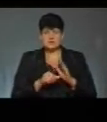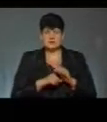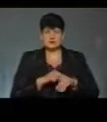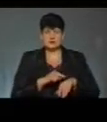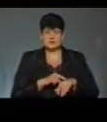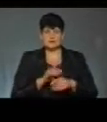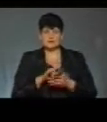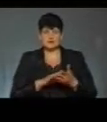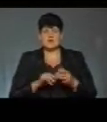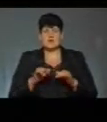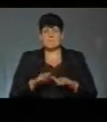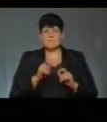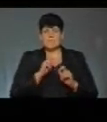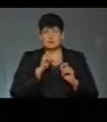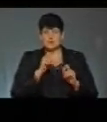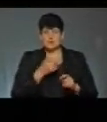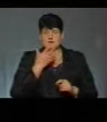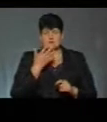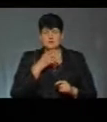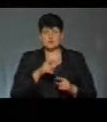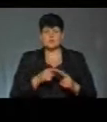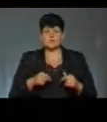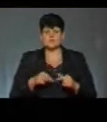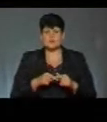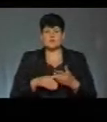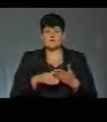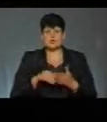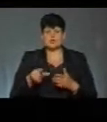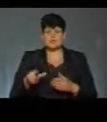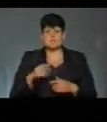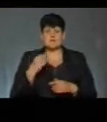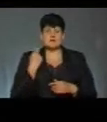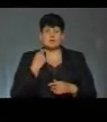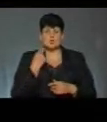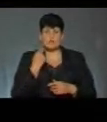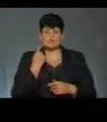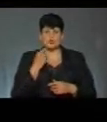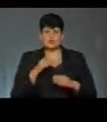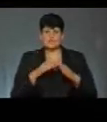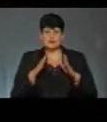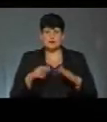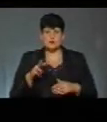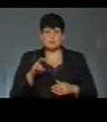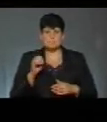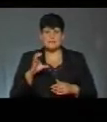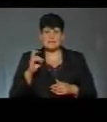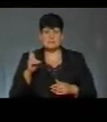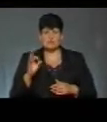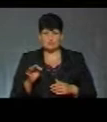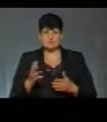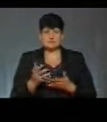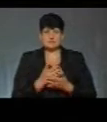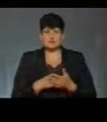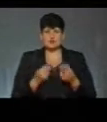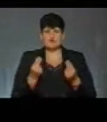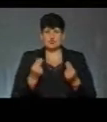години триває акція «Подаруй тепло». Її організували волонтери англомовного табору «Мескот». Вони збирають гроші для дітей з